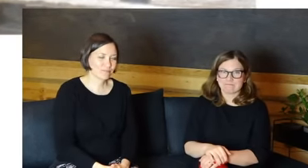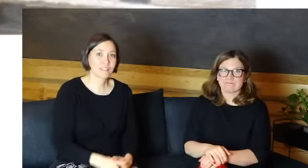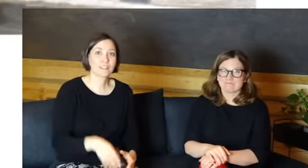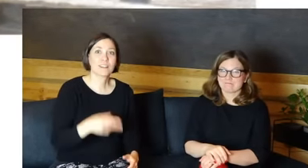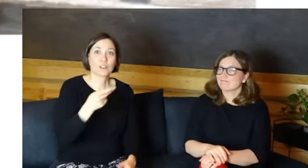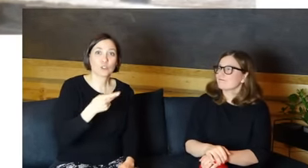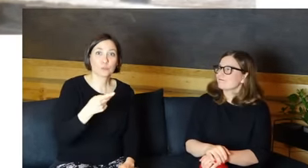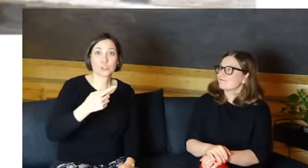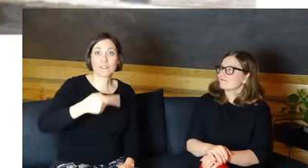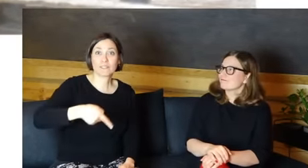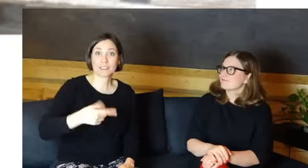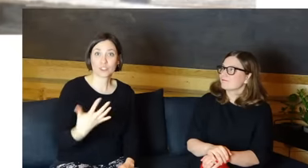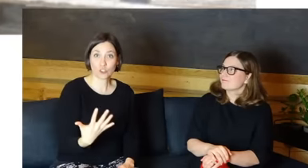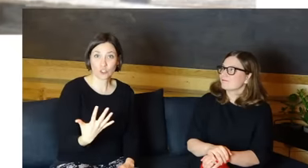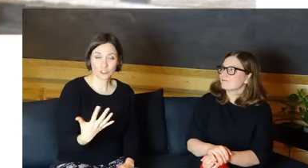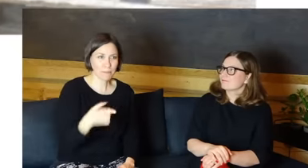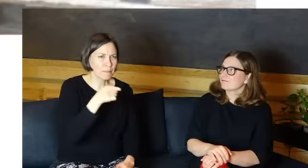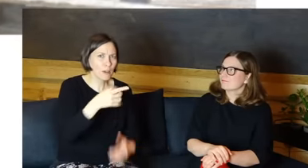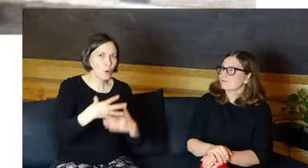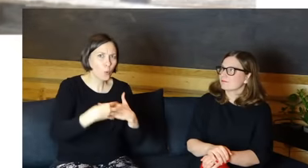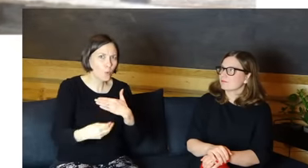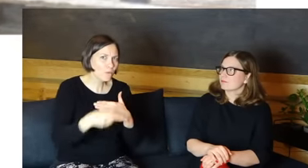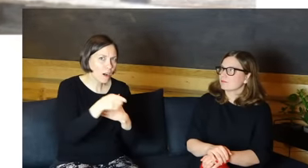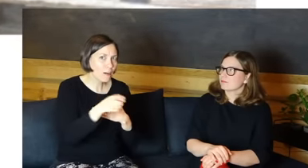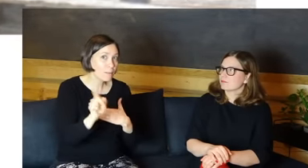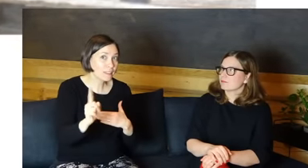Kysymys 15. Mitä kuvassa tapahtuu?